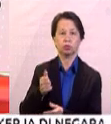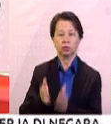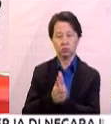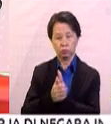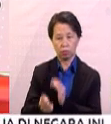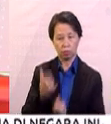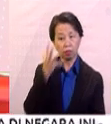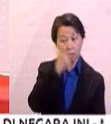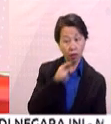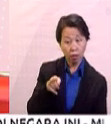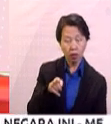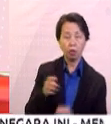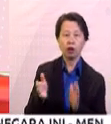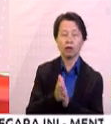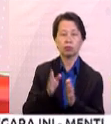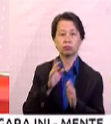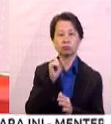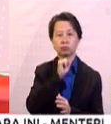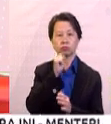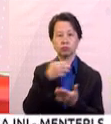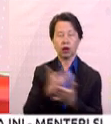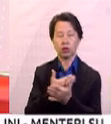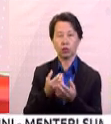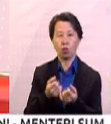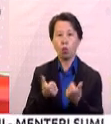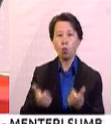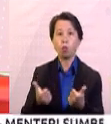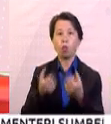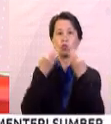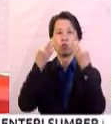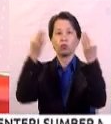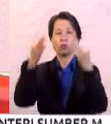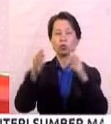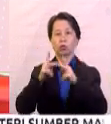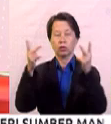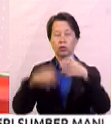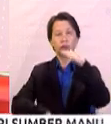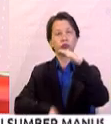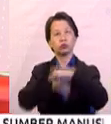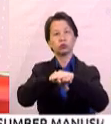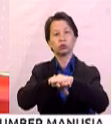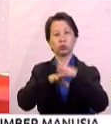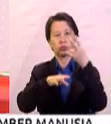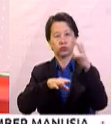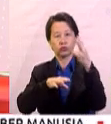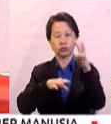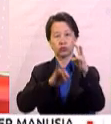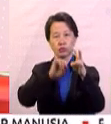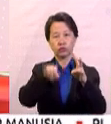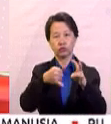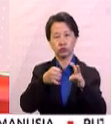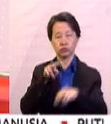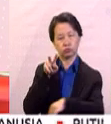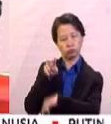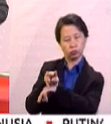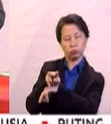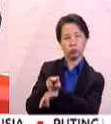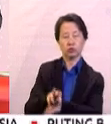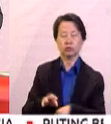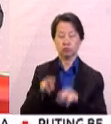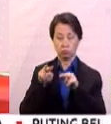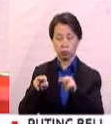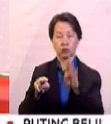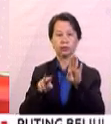dan cantik, single terbaharunya juga meletup. Kabarnya sudah mencecah lebih 17 juta tontonan.